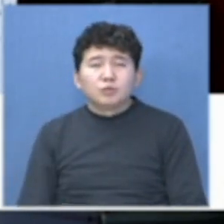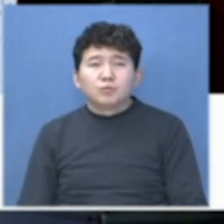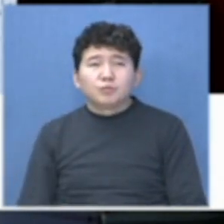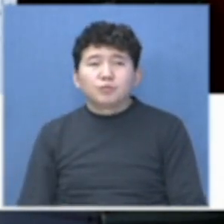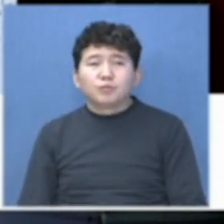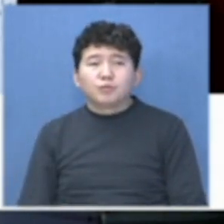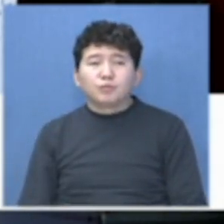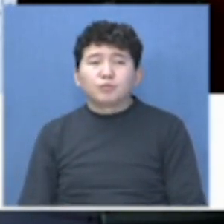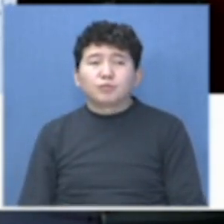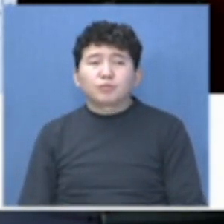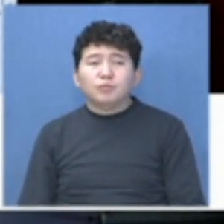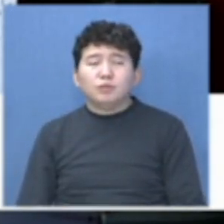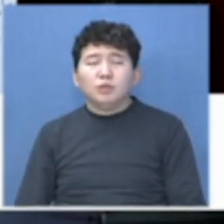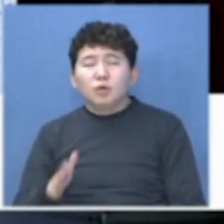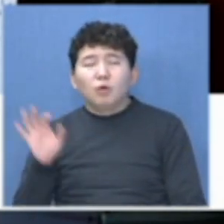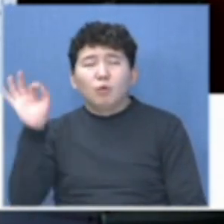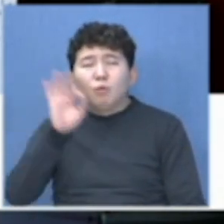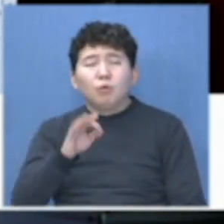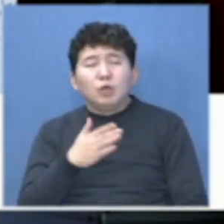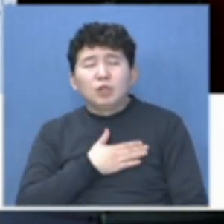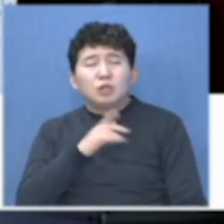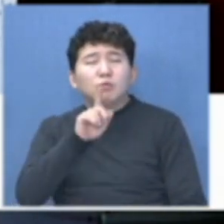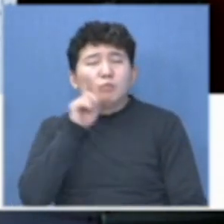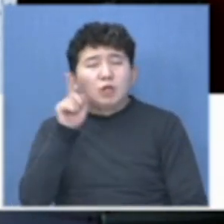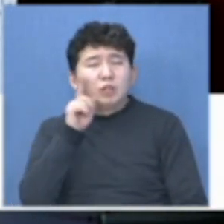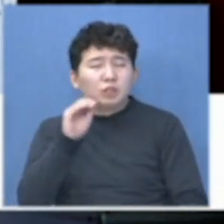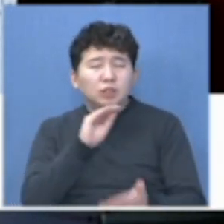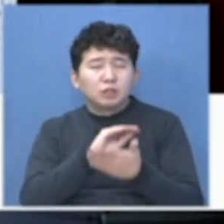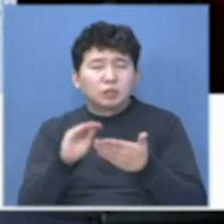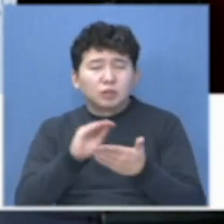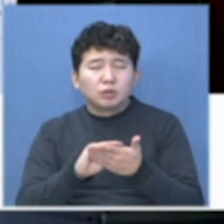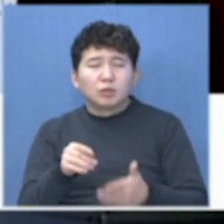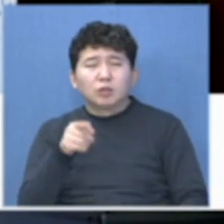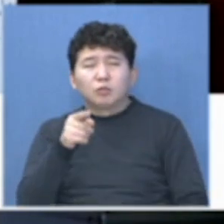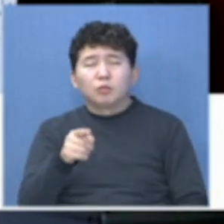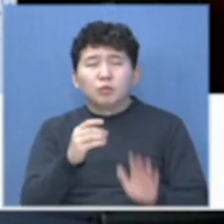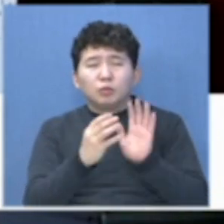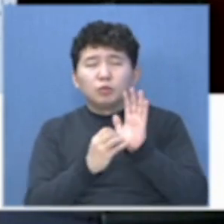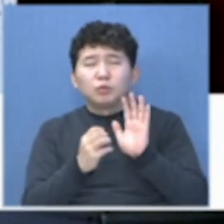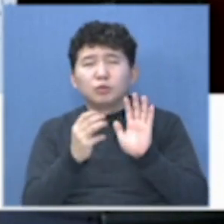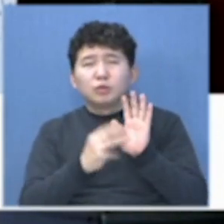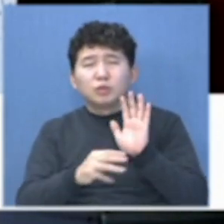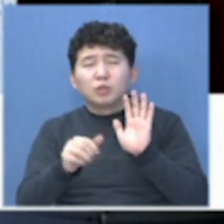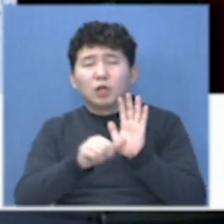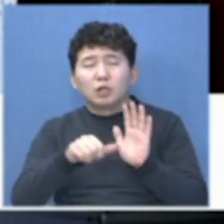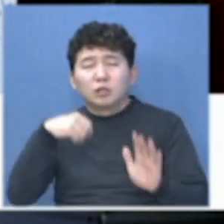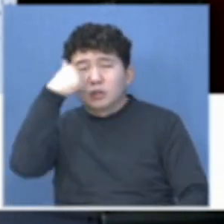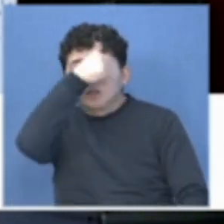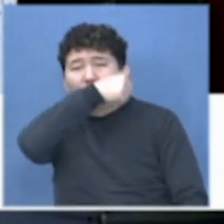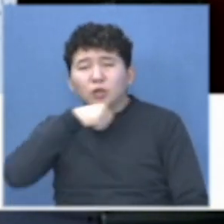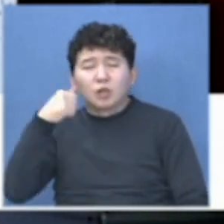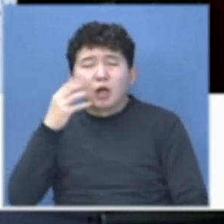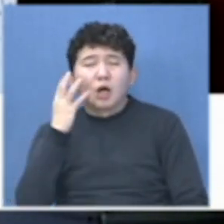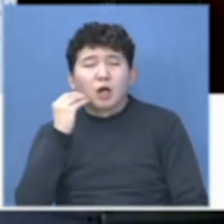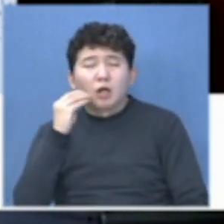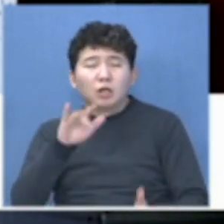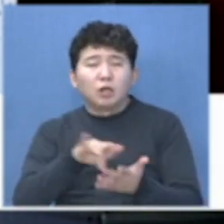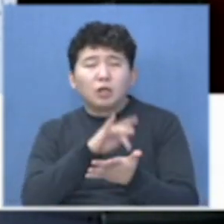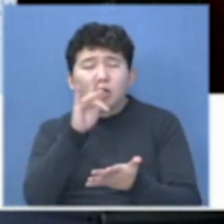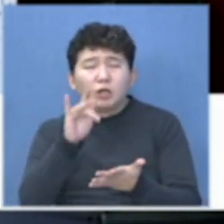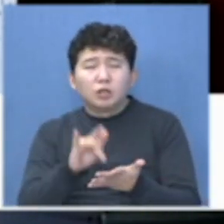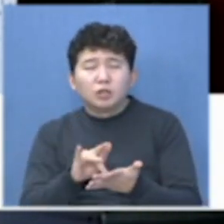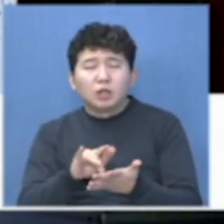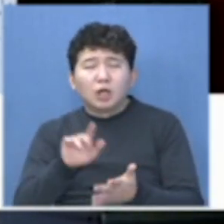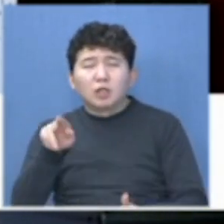bizdin jastar turalı jazılğan. Ekinci bölümünde 1986 yılı Almaty qalasındağı Jeltoqsan köterilisine